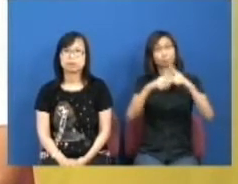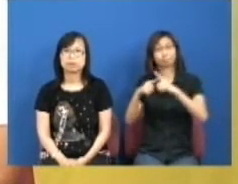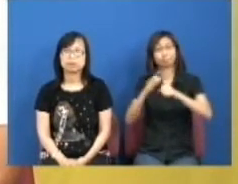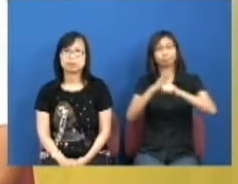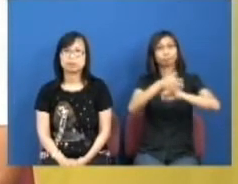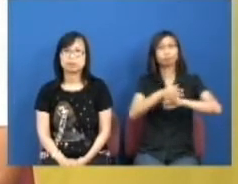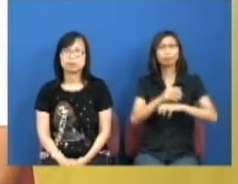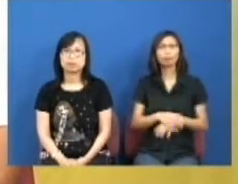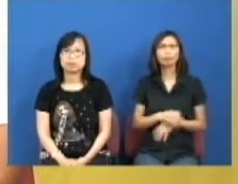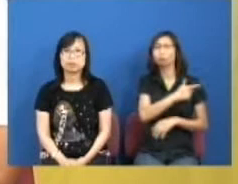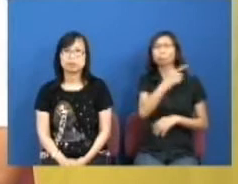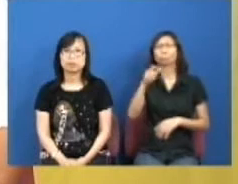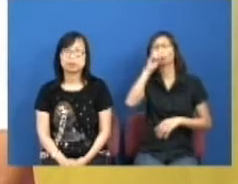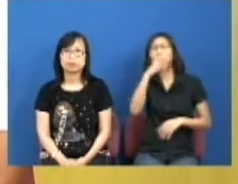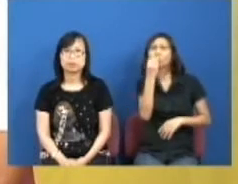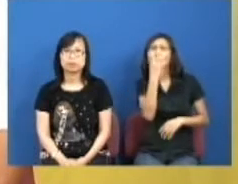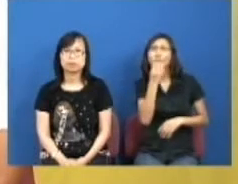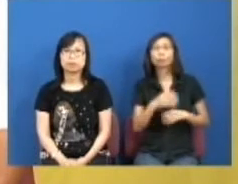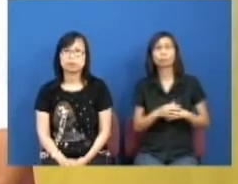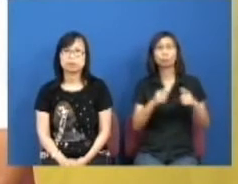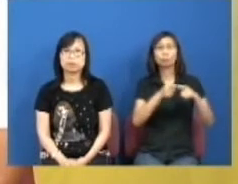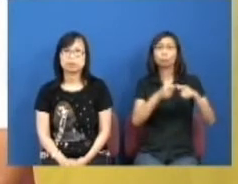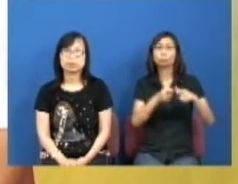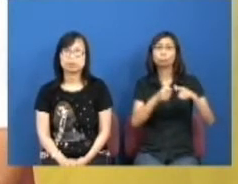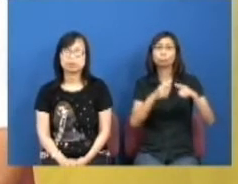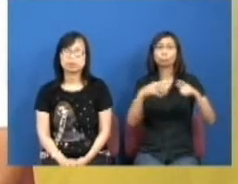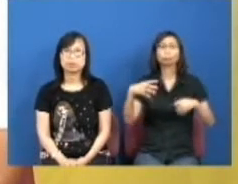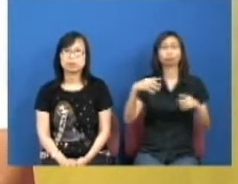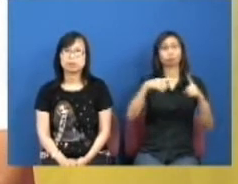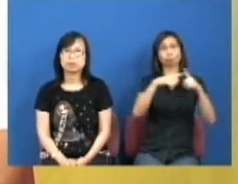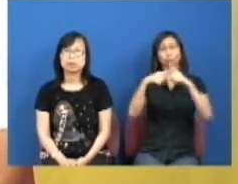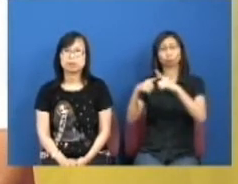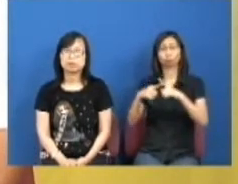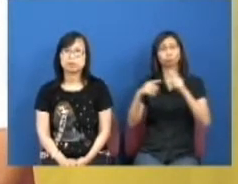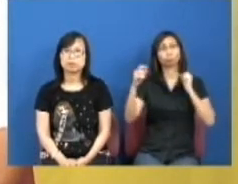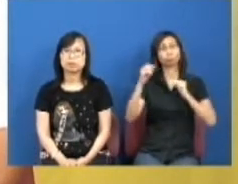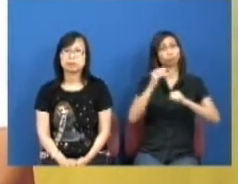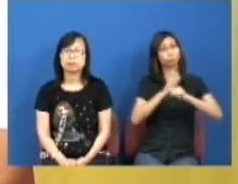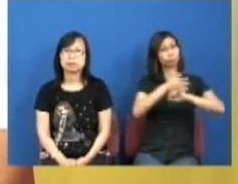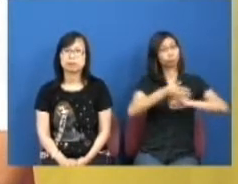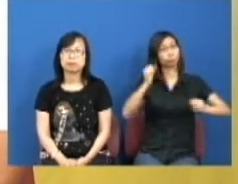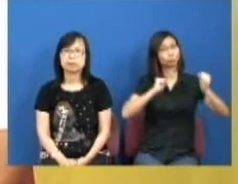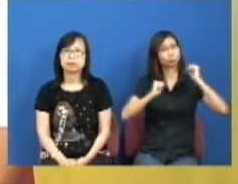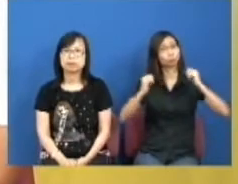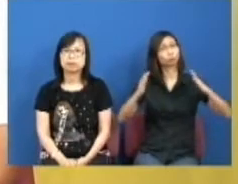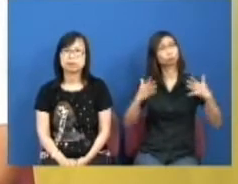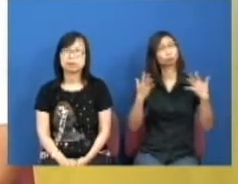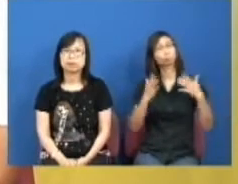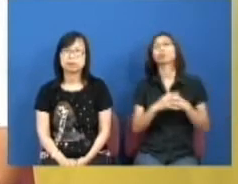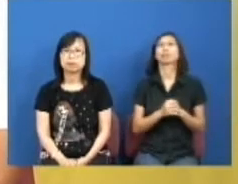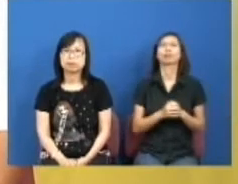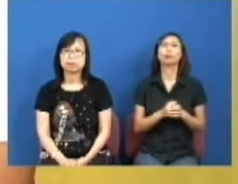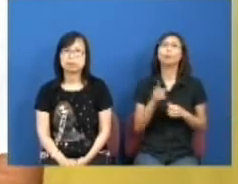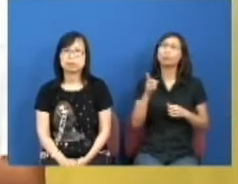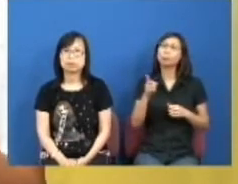到香港的公民社會都活躍。咁嗱，譬如話慧文，你自己觀察就係香港公民社會本身